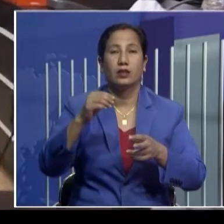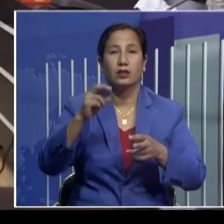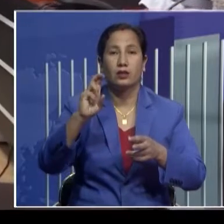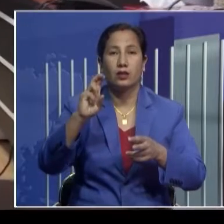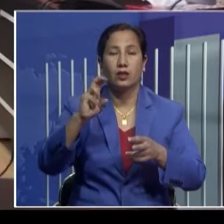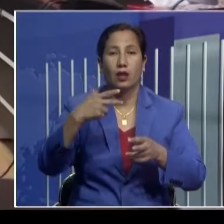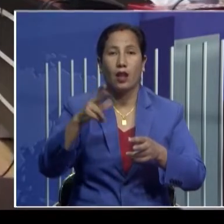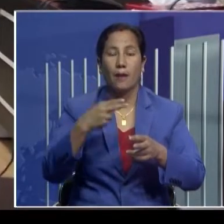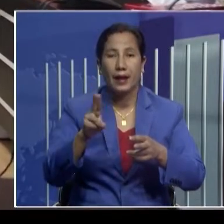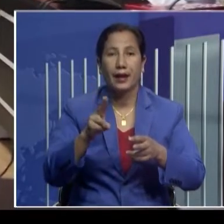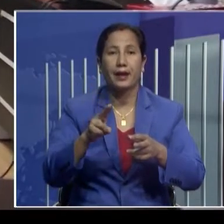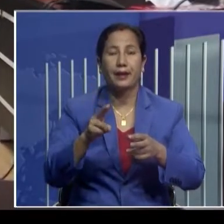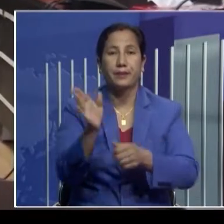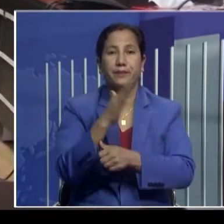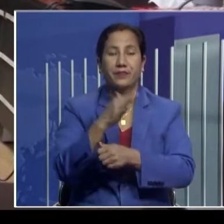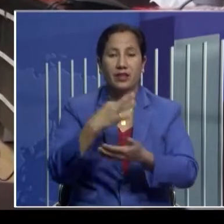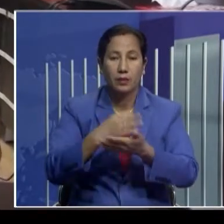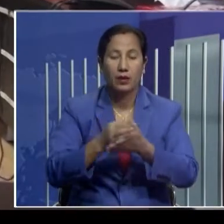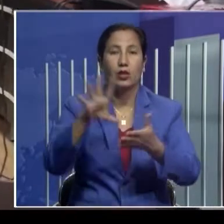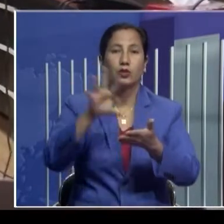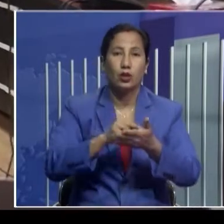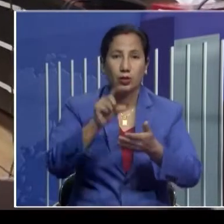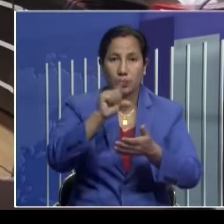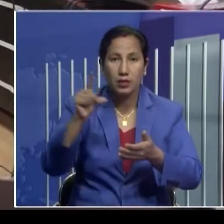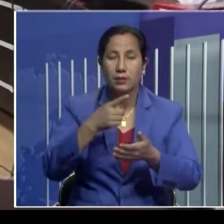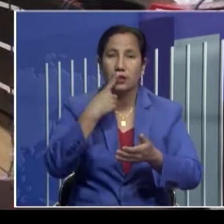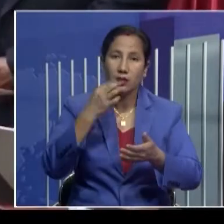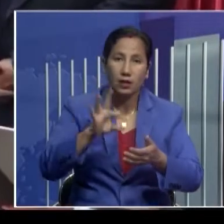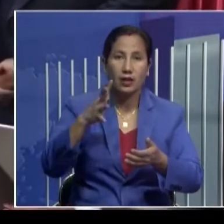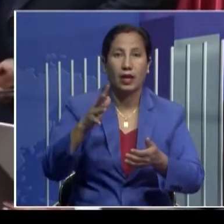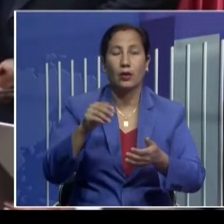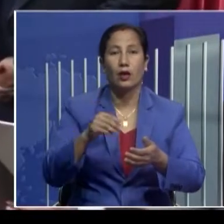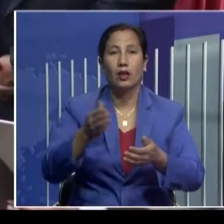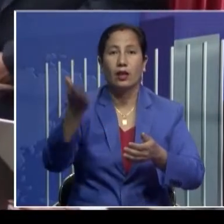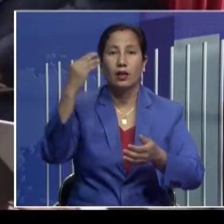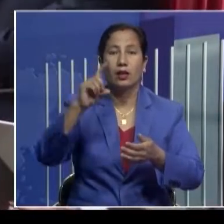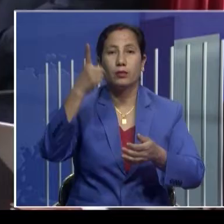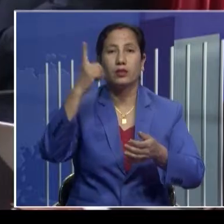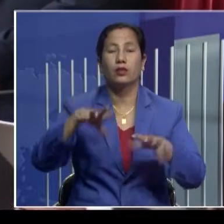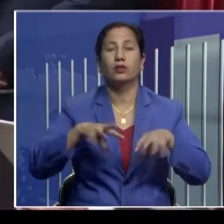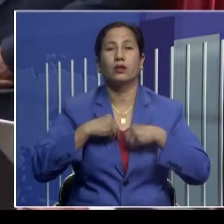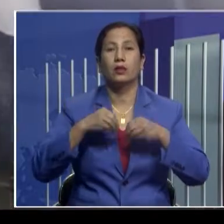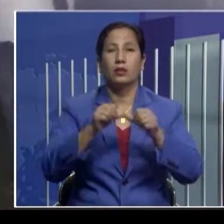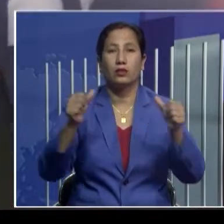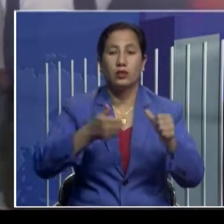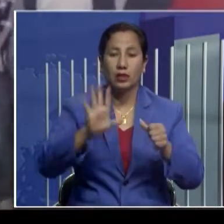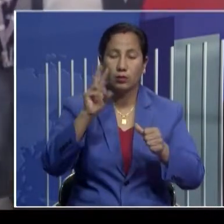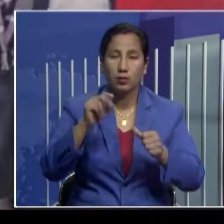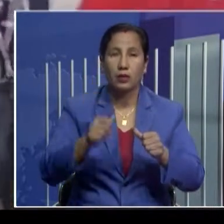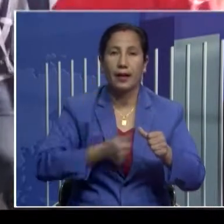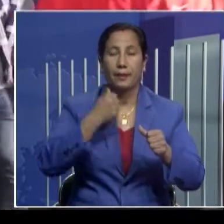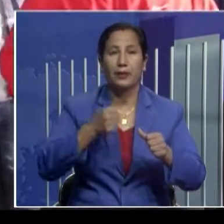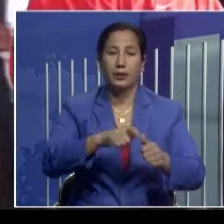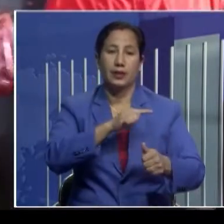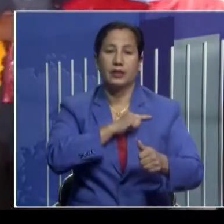कुन दलबाट मन्त्रालय मन्त्रीको भागबण्डा र छनौटको बारेमा निर्णय नआएकोले गत वैशाखकै सहमति अनुसार जानुपर्छ भन्ने आफ्नो